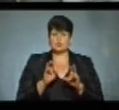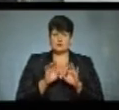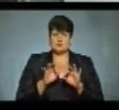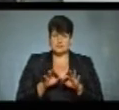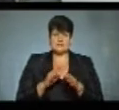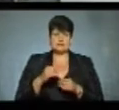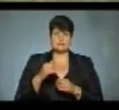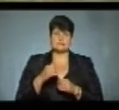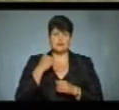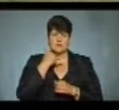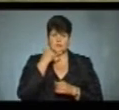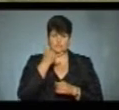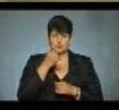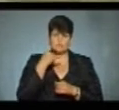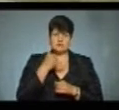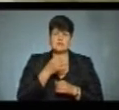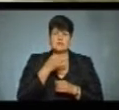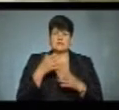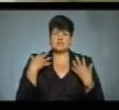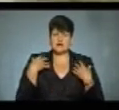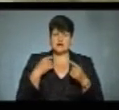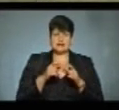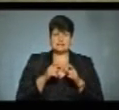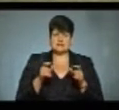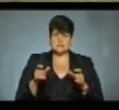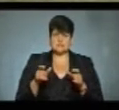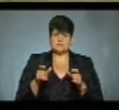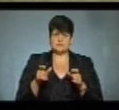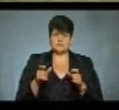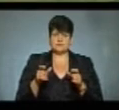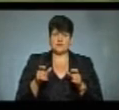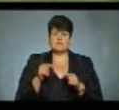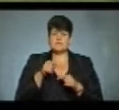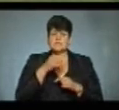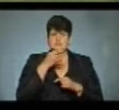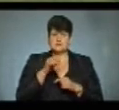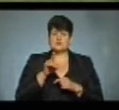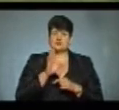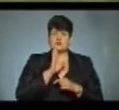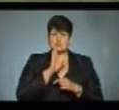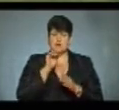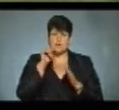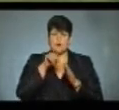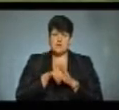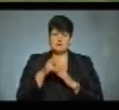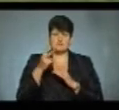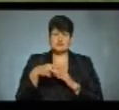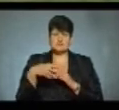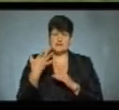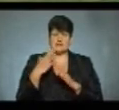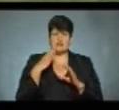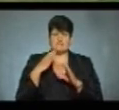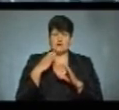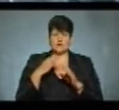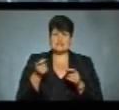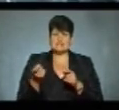Телефоном коментар нам надав начальник станції «Тернопіль-товарний» Іван Цимбалістий. Він повідомив, що жінка потрапила під 25-й вагон